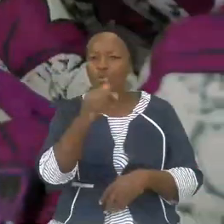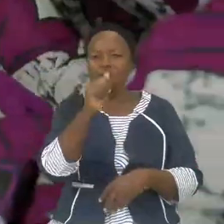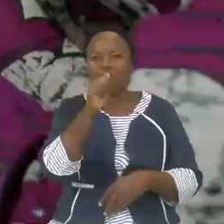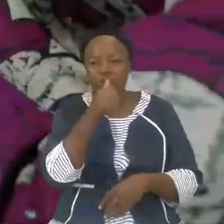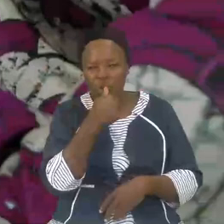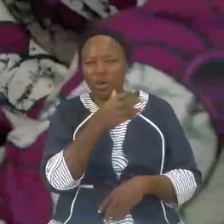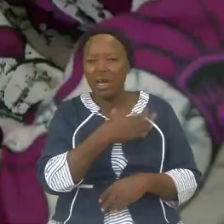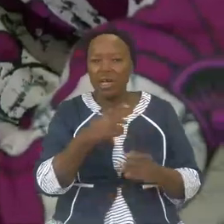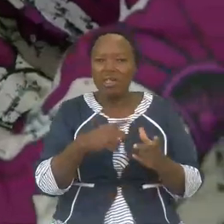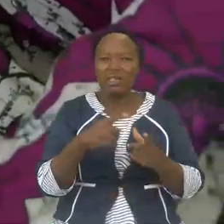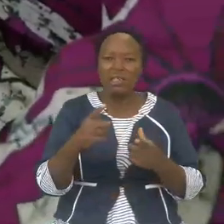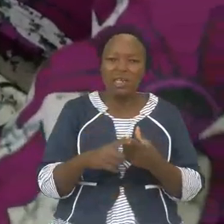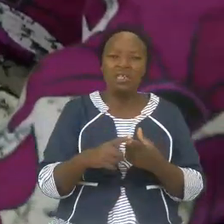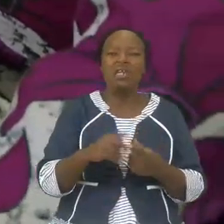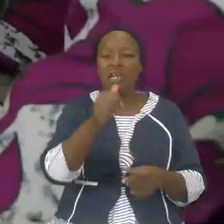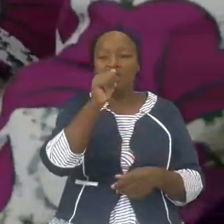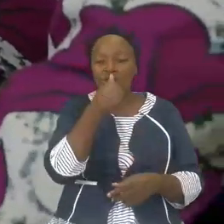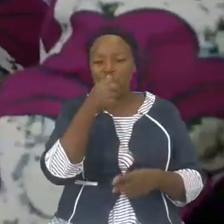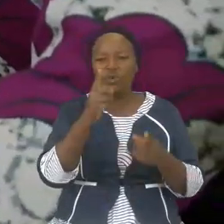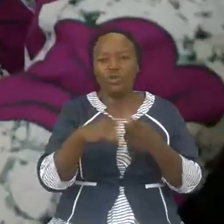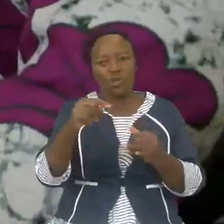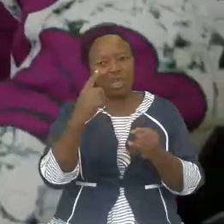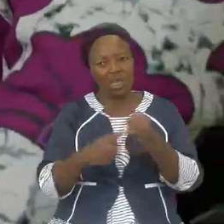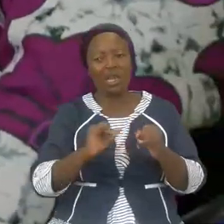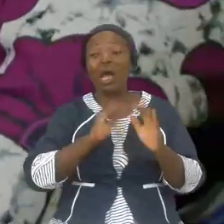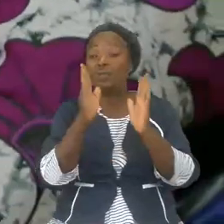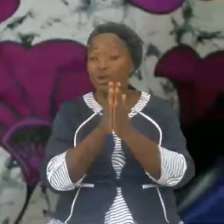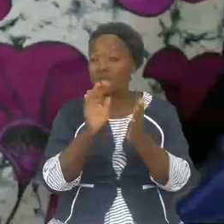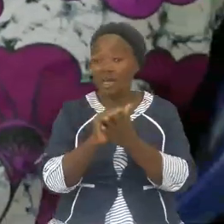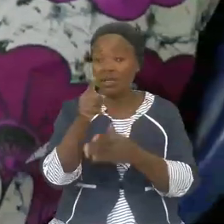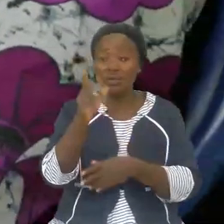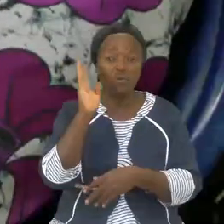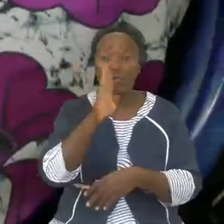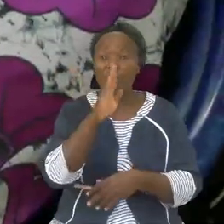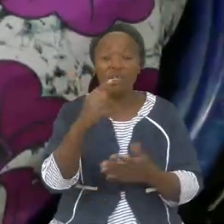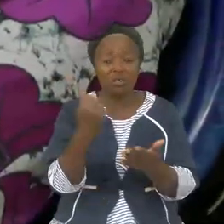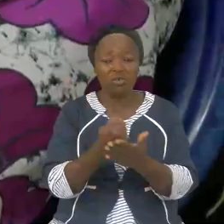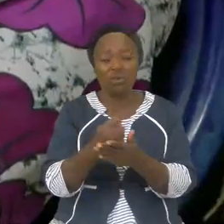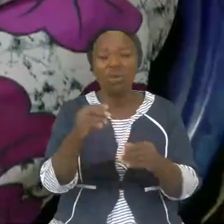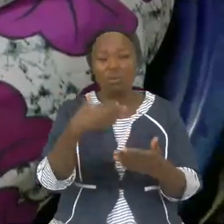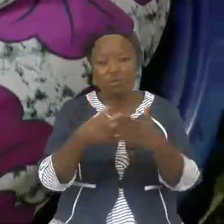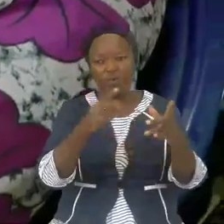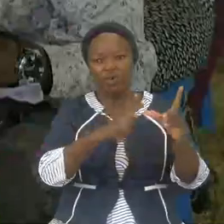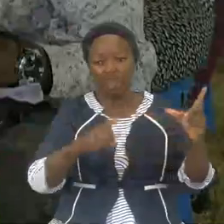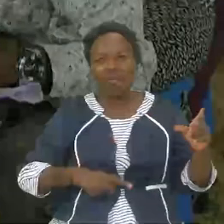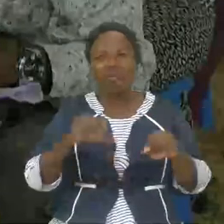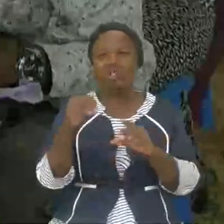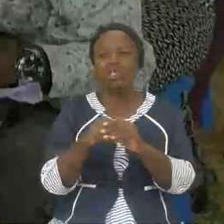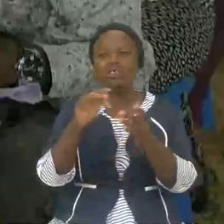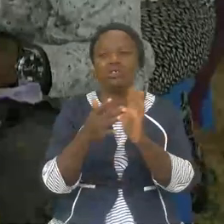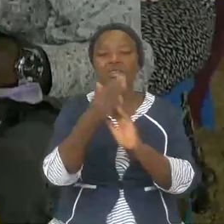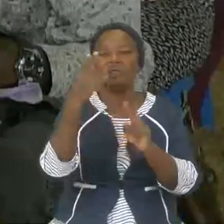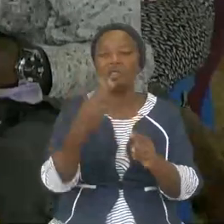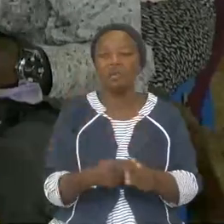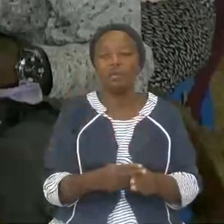qui persévère jusqu'à la fin. Je prie que vous soyez un trésor devant le Seigneur au nom